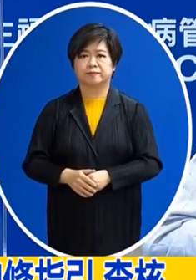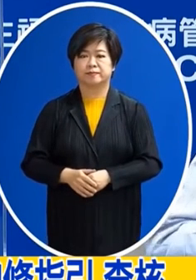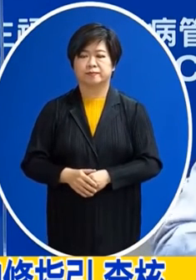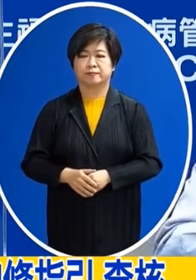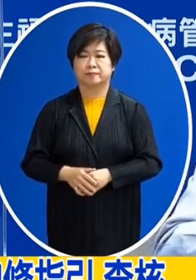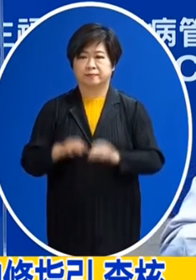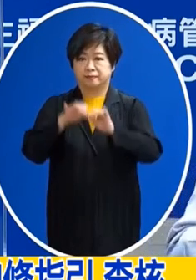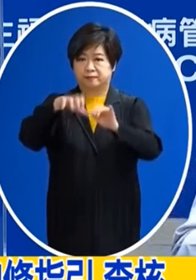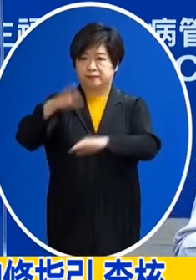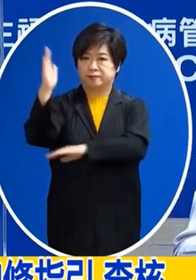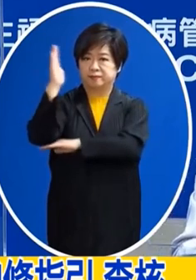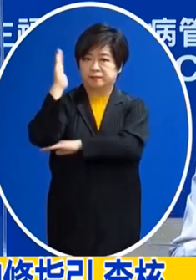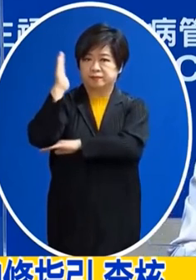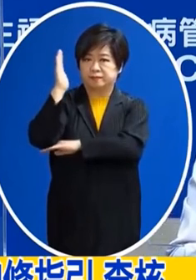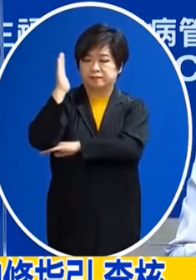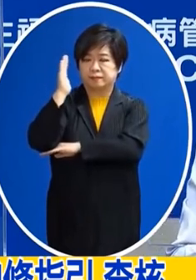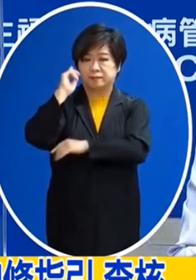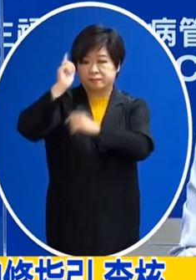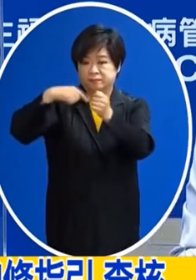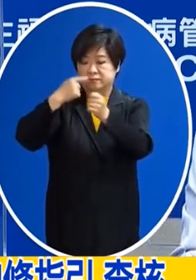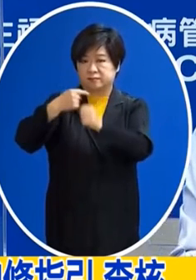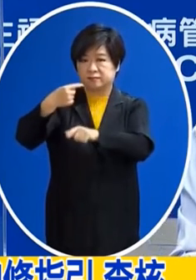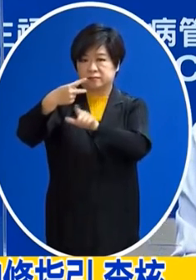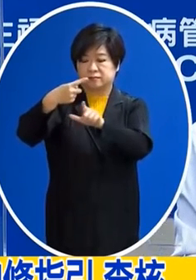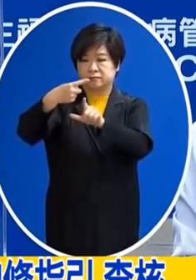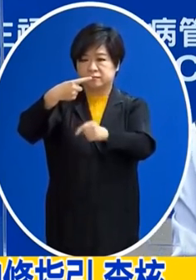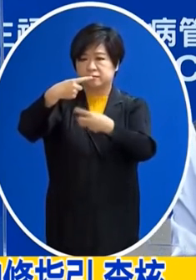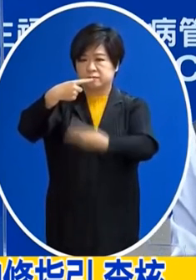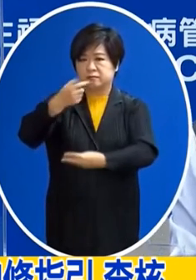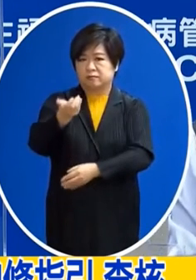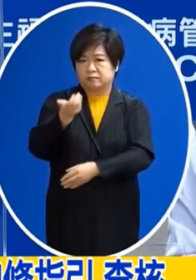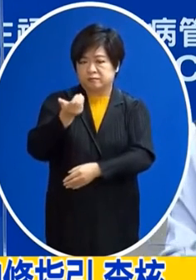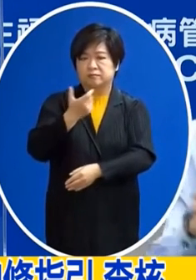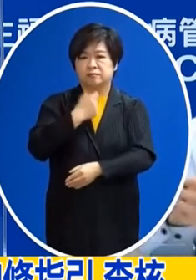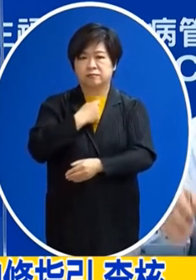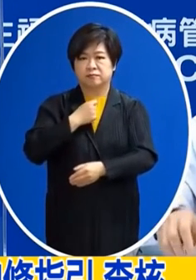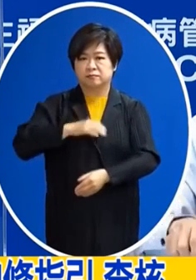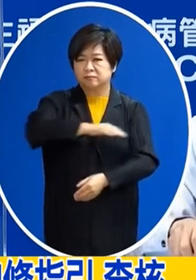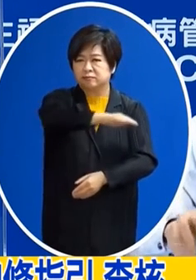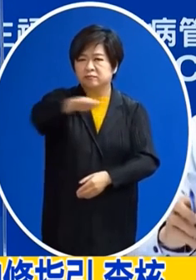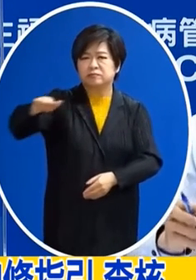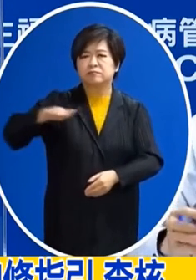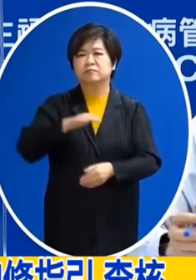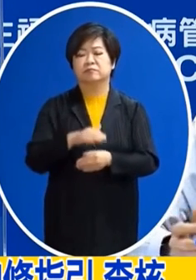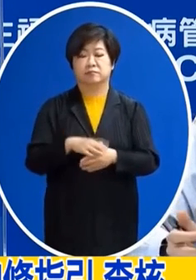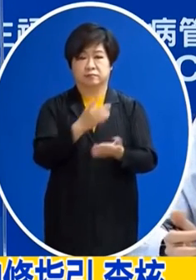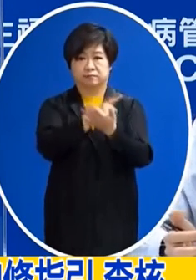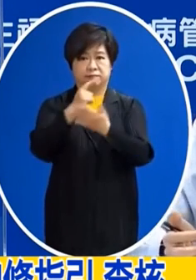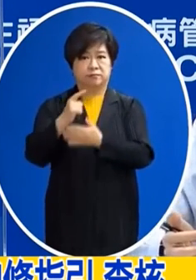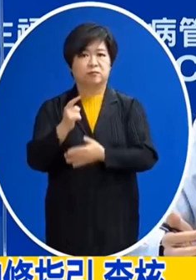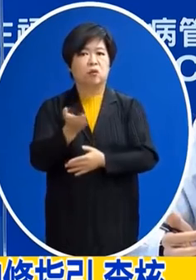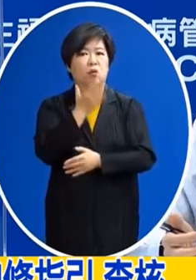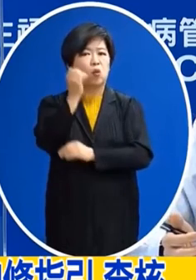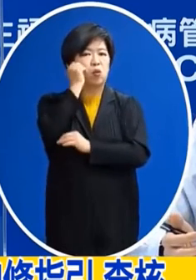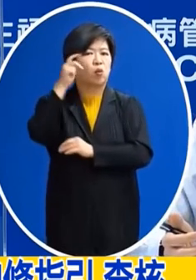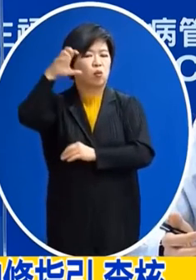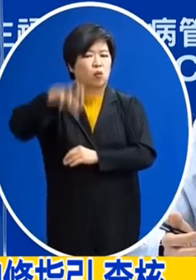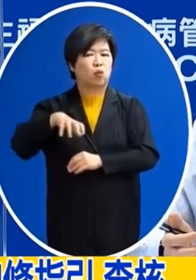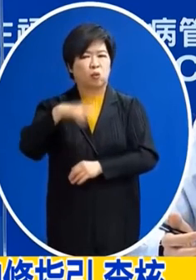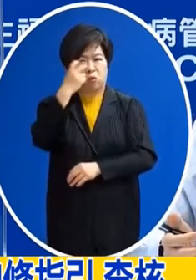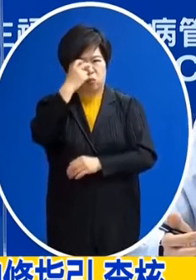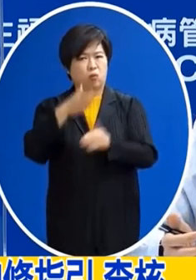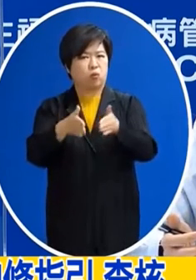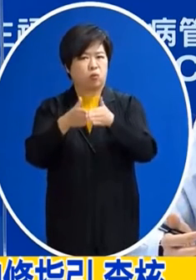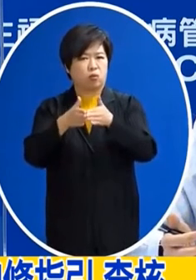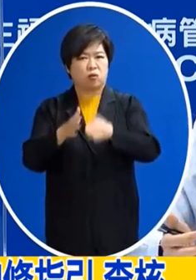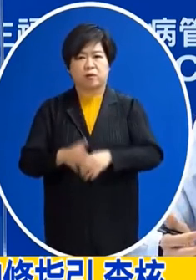这个地方政府在明年1月3号之前完成全面所有的防疫旅馆的一个查核啊。那